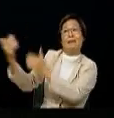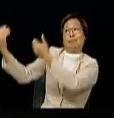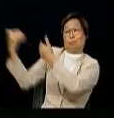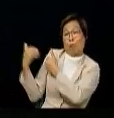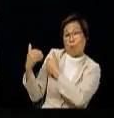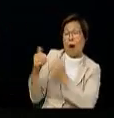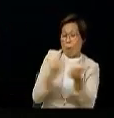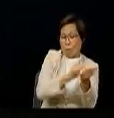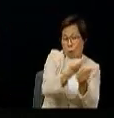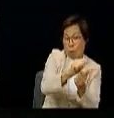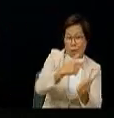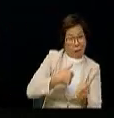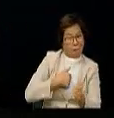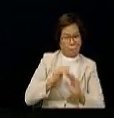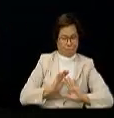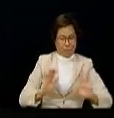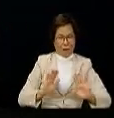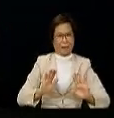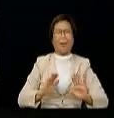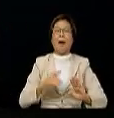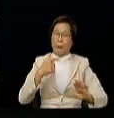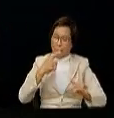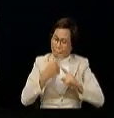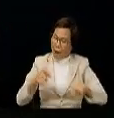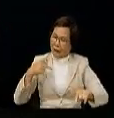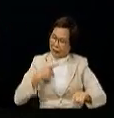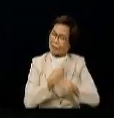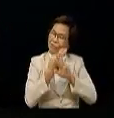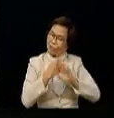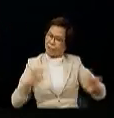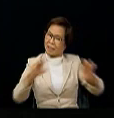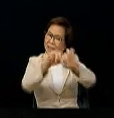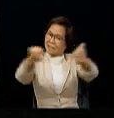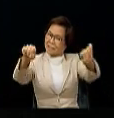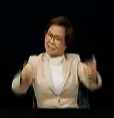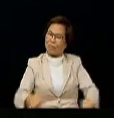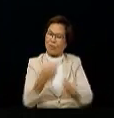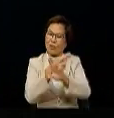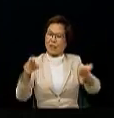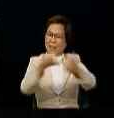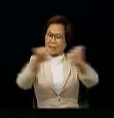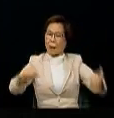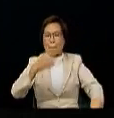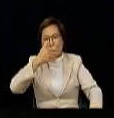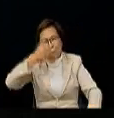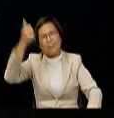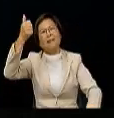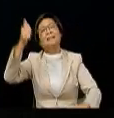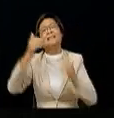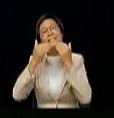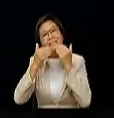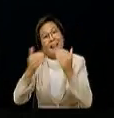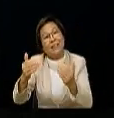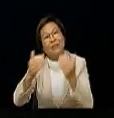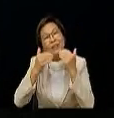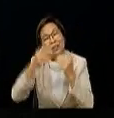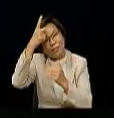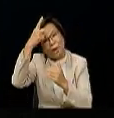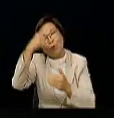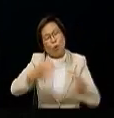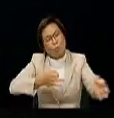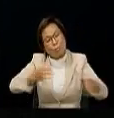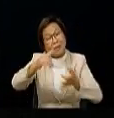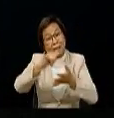lulusan kebutuhan di bawah kami tapi sekurang-kurangnya kami kenal sediakan sistem file yang lebih baik naik Makasih data1.bin untuk